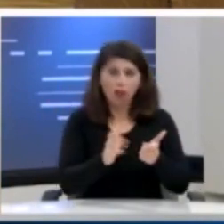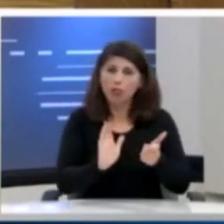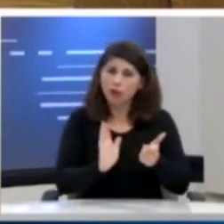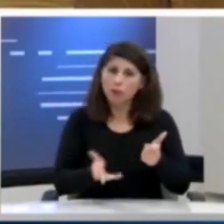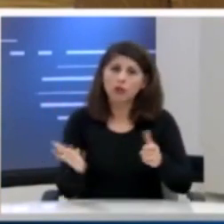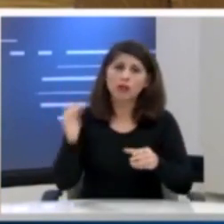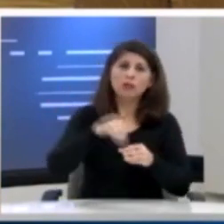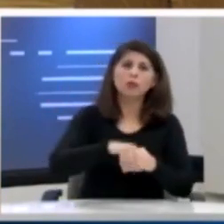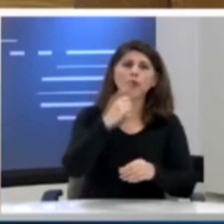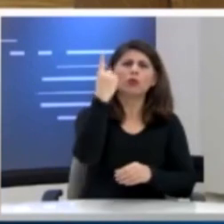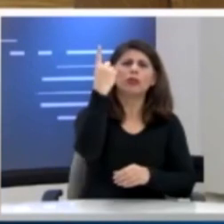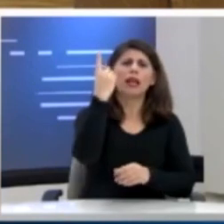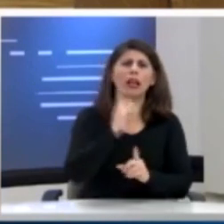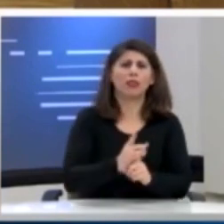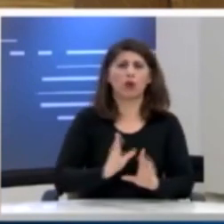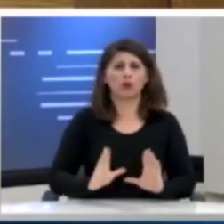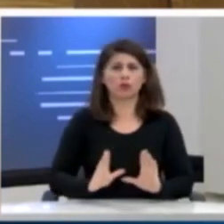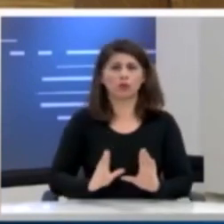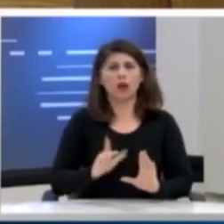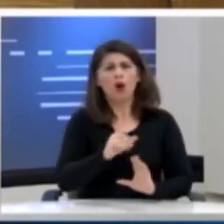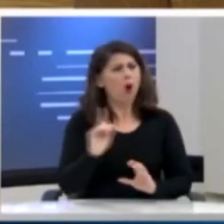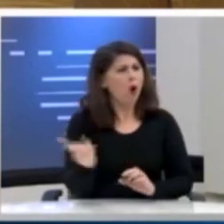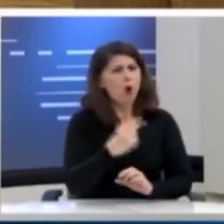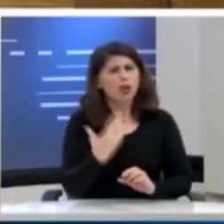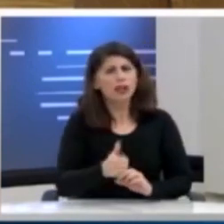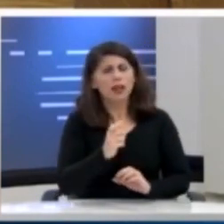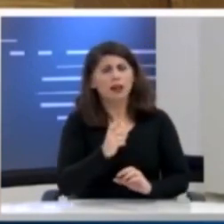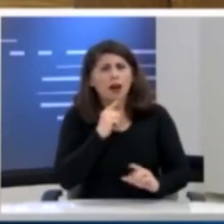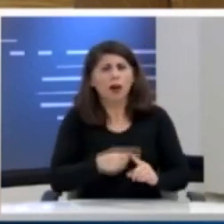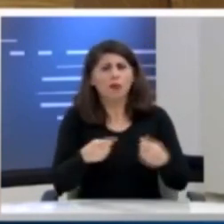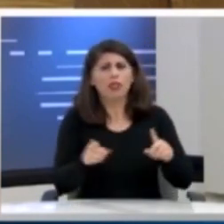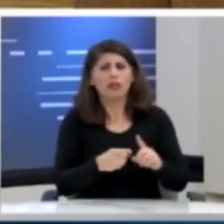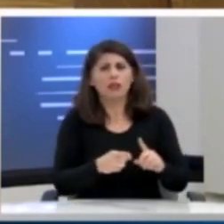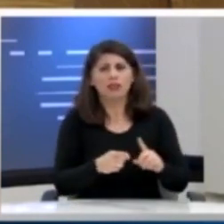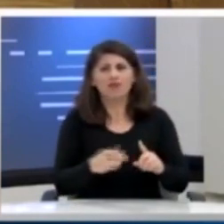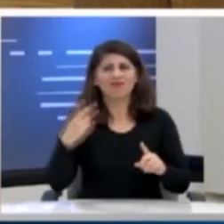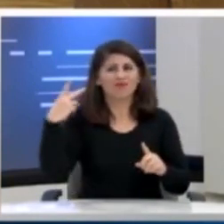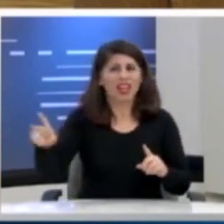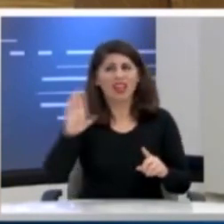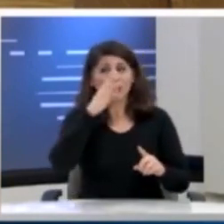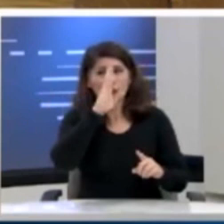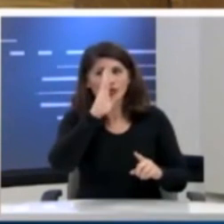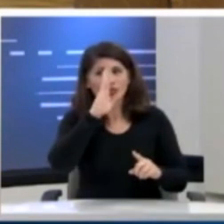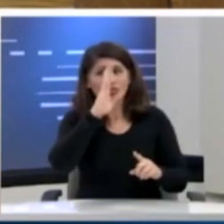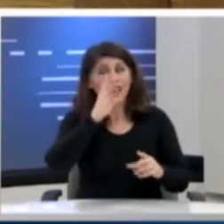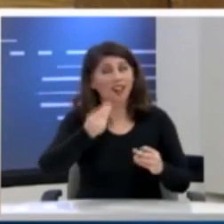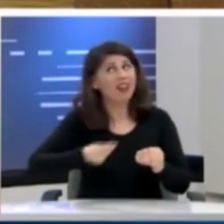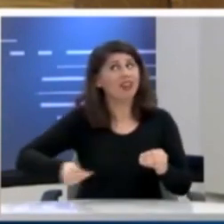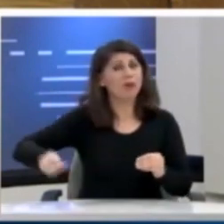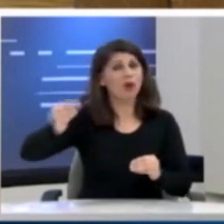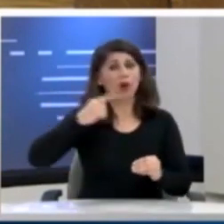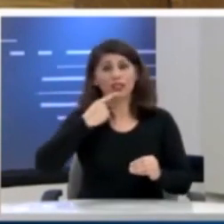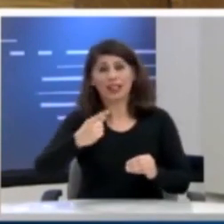μην συμμετέχει ούτε ένας ειδικός. Και βέβαια, η υποκρισία σας ξεχυλίζει όταν μιλάτε